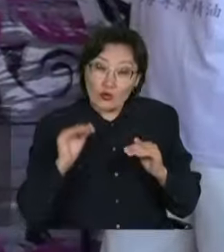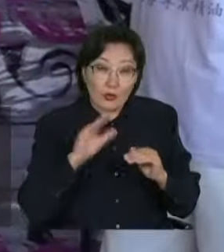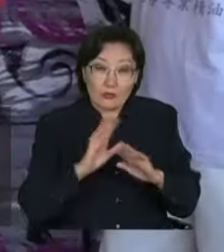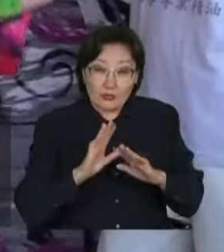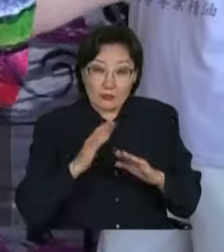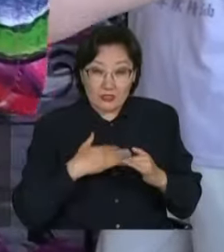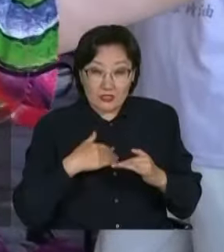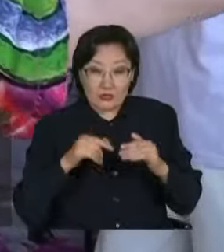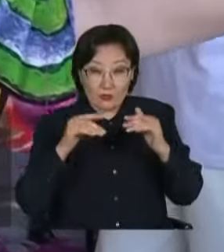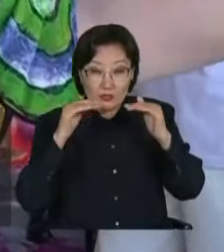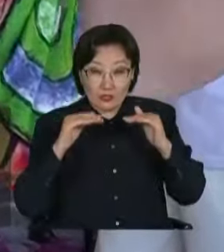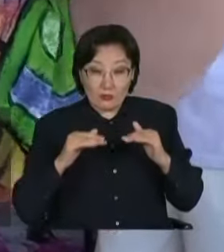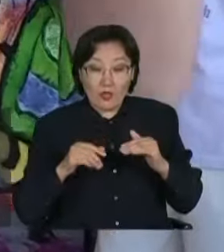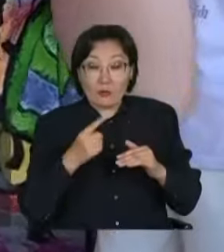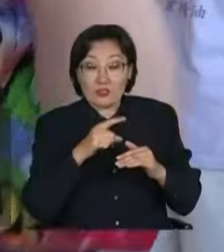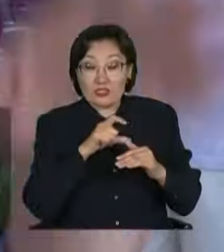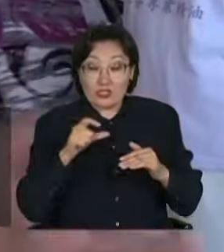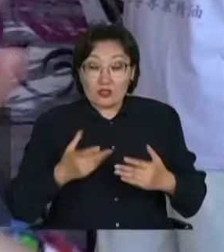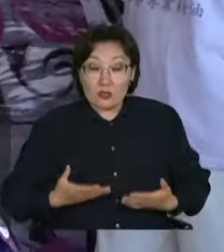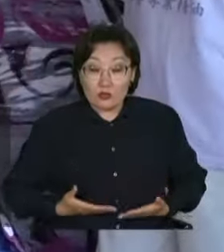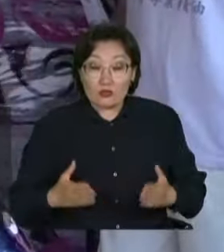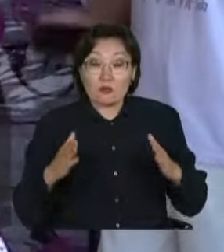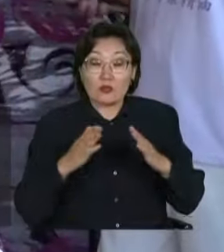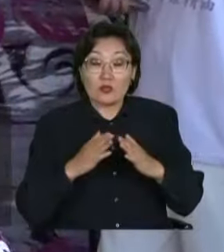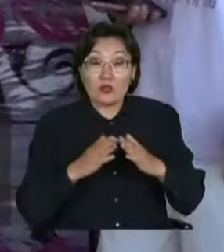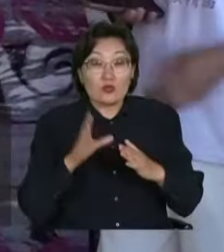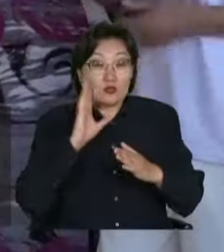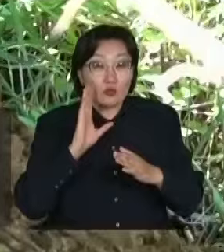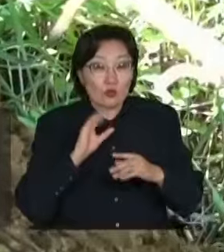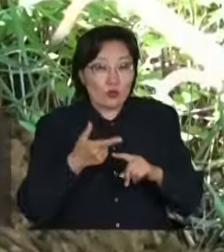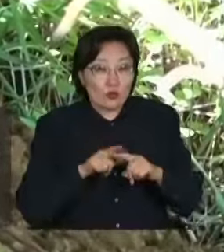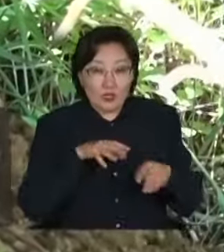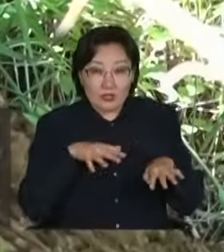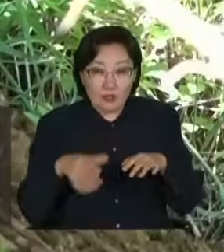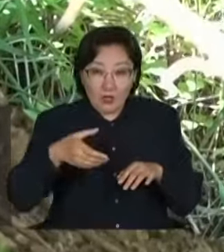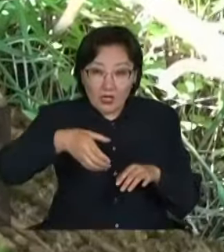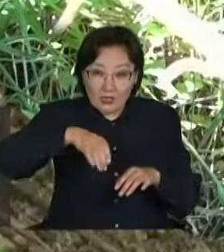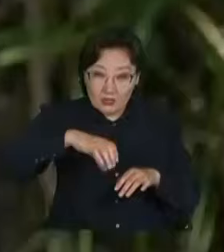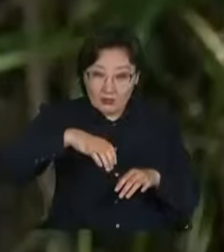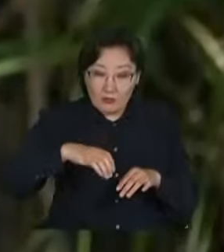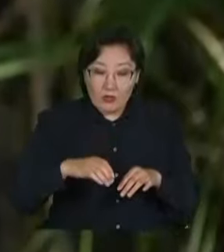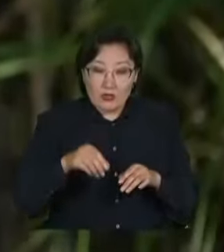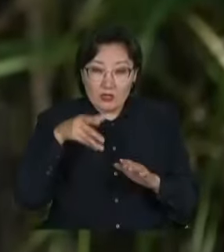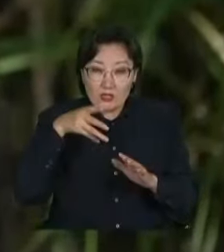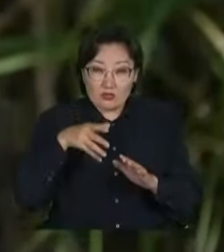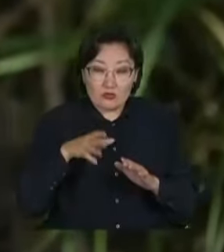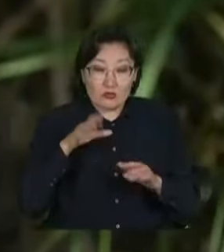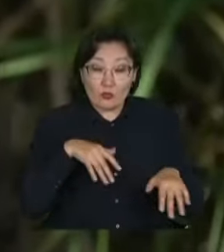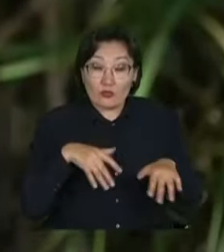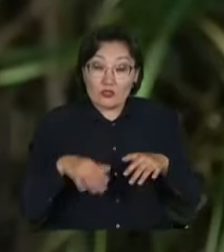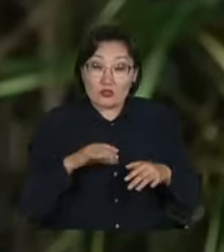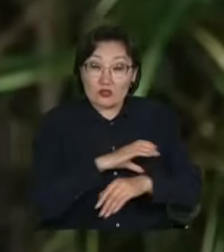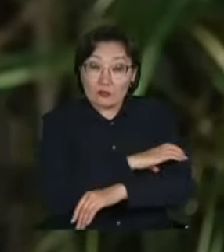мына төменде тұрған адамдардың үй жағына су өте нашар келеді. Жазды күні су жүде нашар келеді. Су